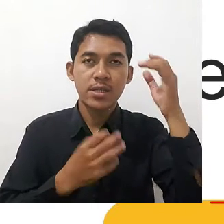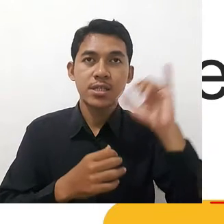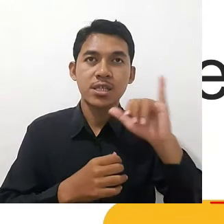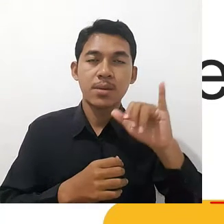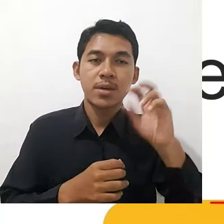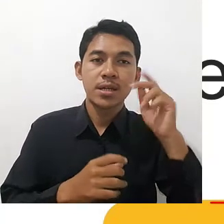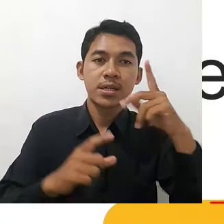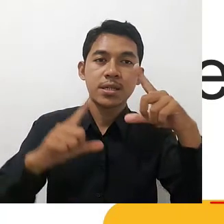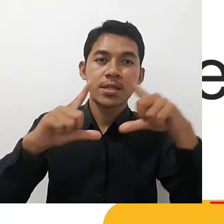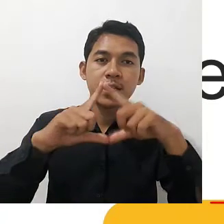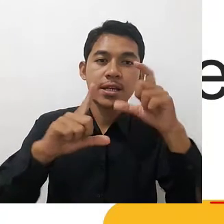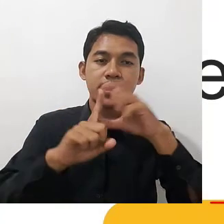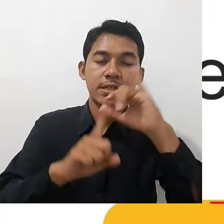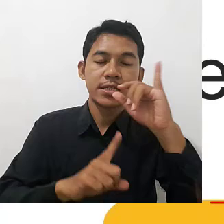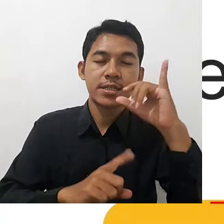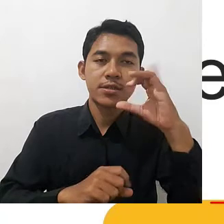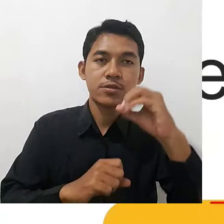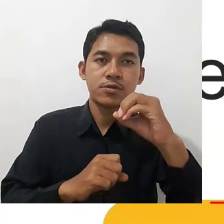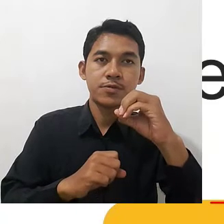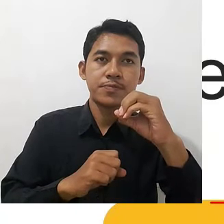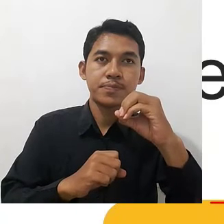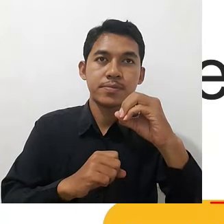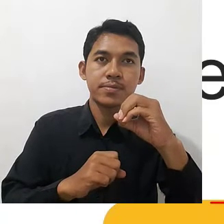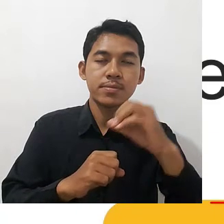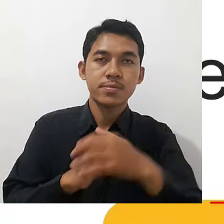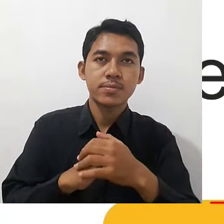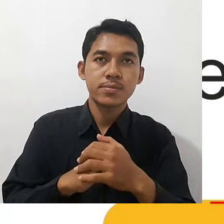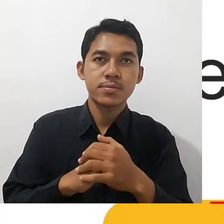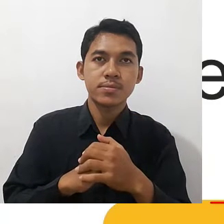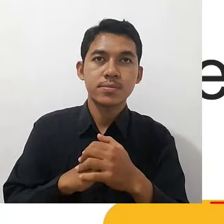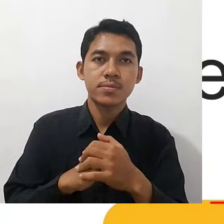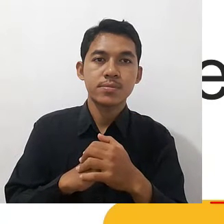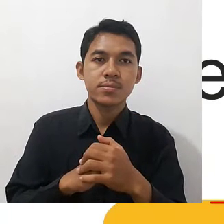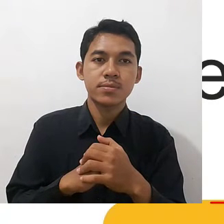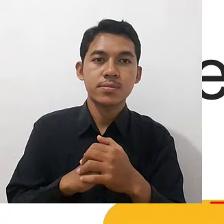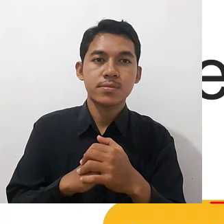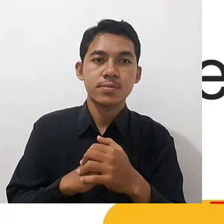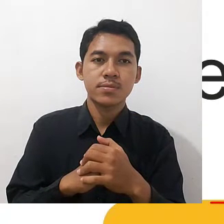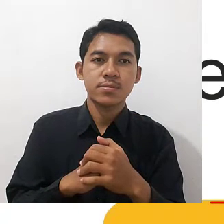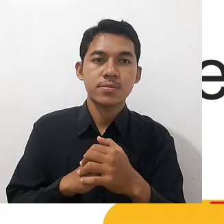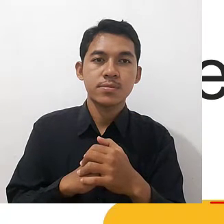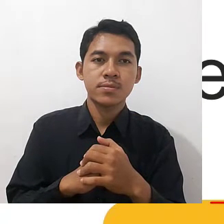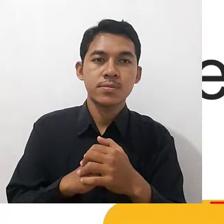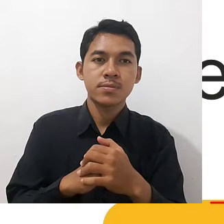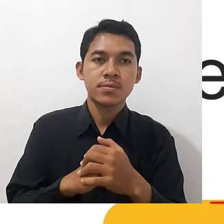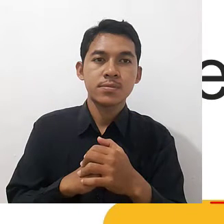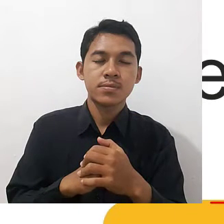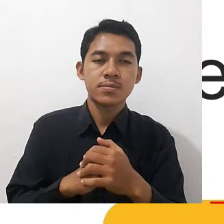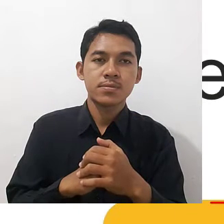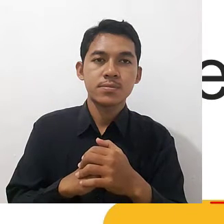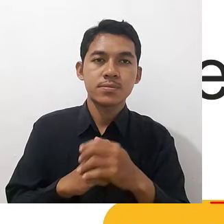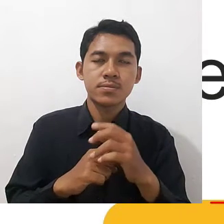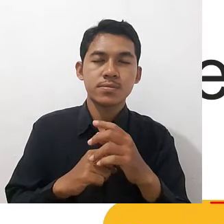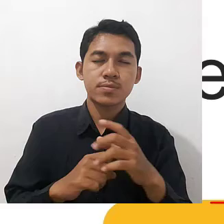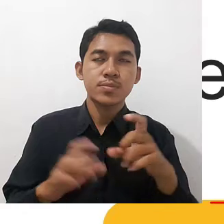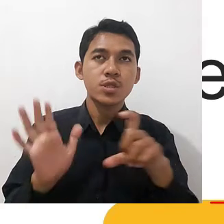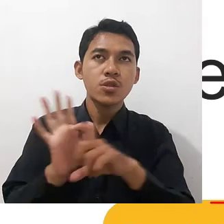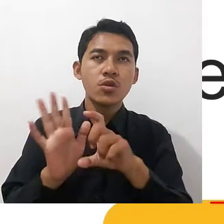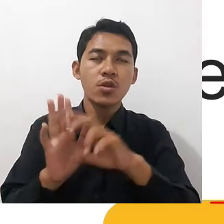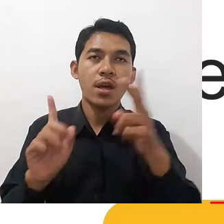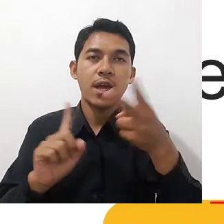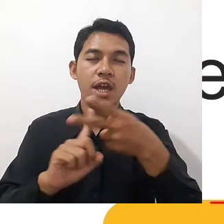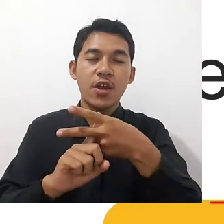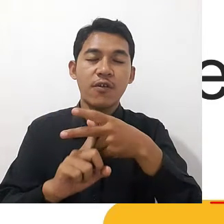sinyal radio. Nah, sinyal radio ini kan biar lebih apa ya? Misalkan katakanlah yang ini F-nya sama dengan 4 deh.